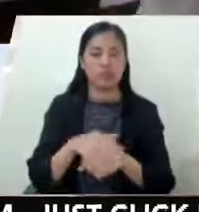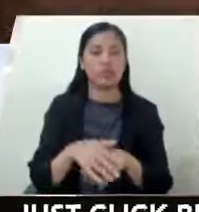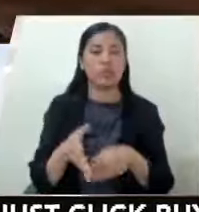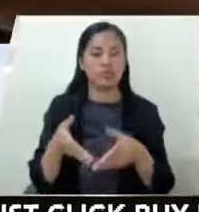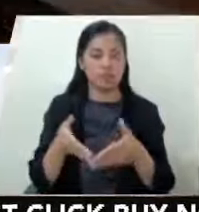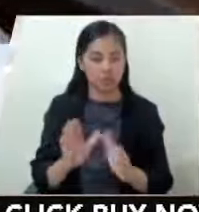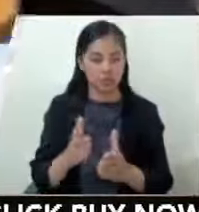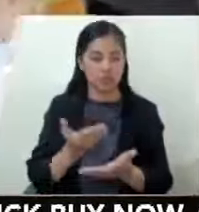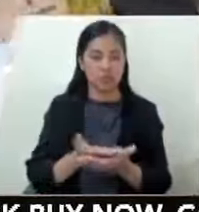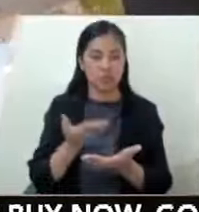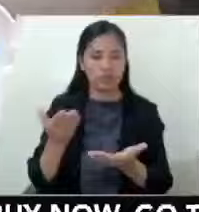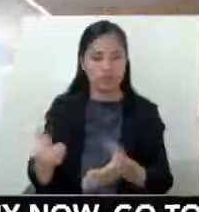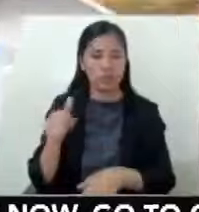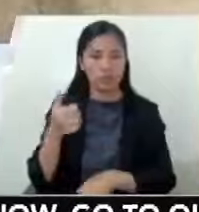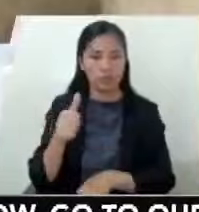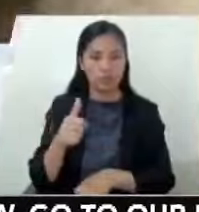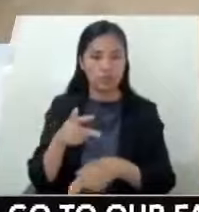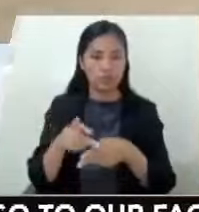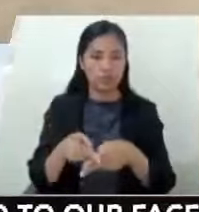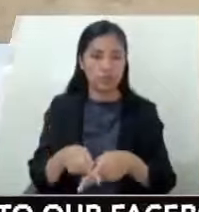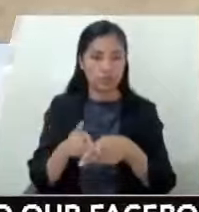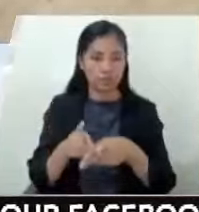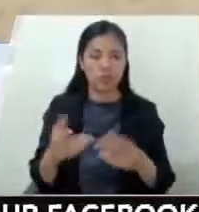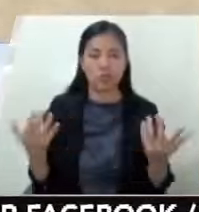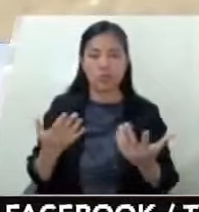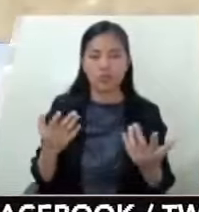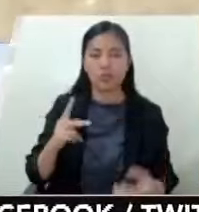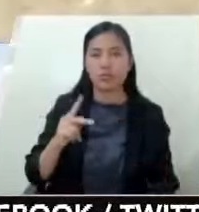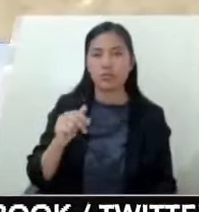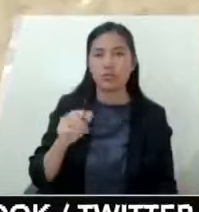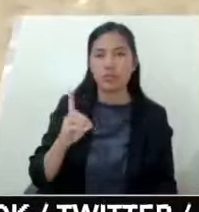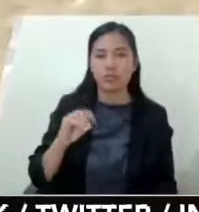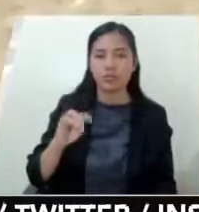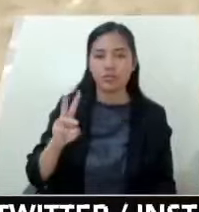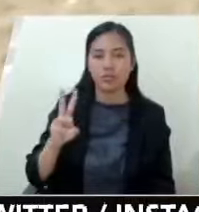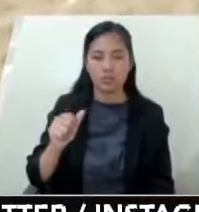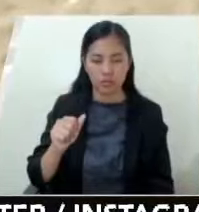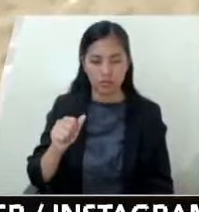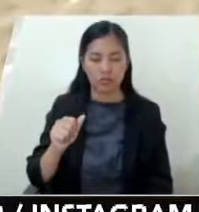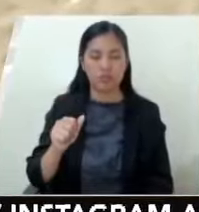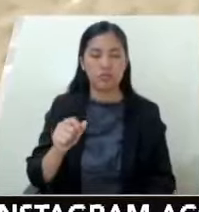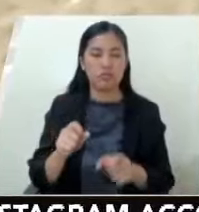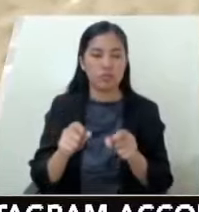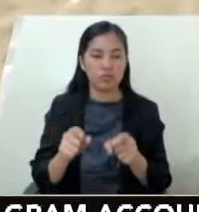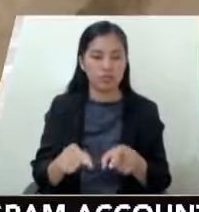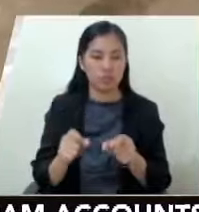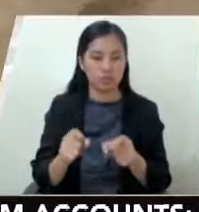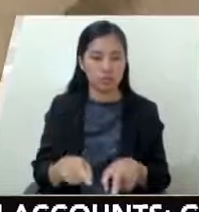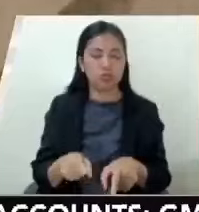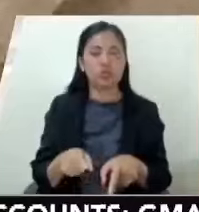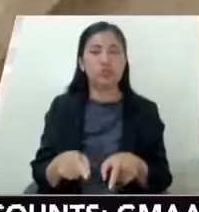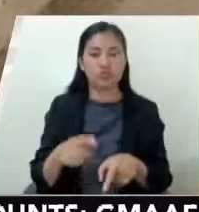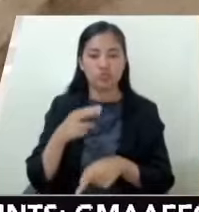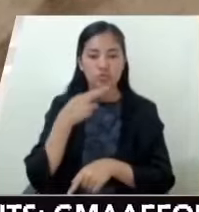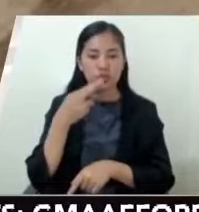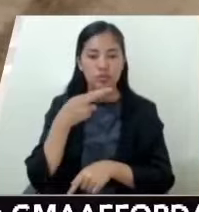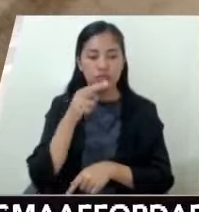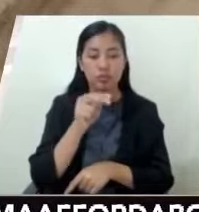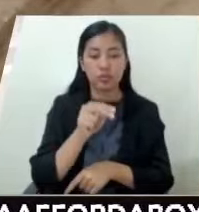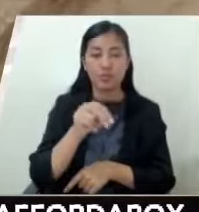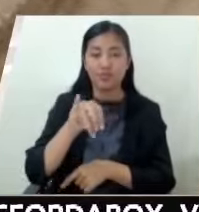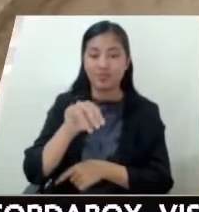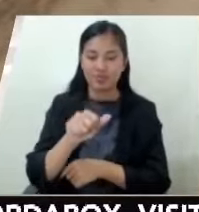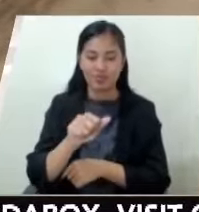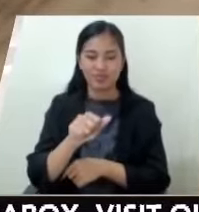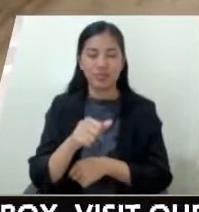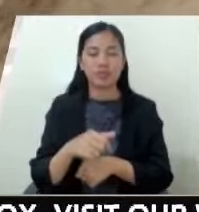10 kilong bigas sa Kadiwa stores ng NIA. Sa price monitoring po ng Department of Agriculture, naglalaro